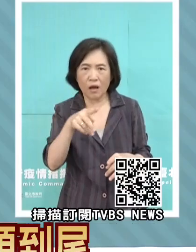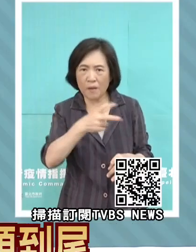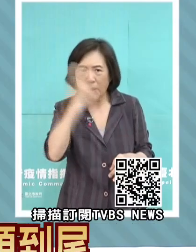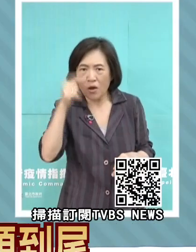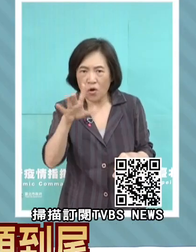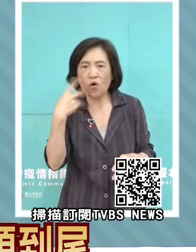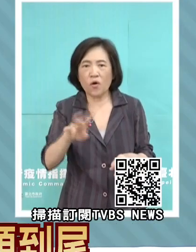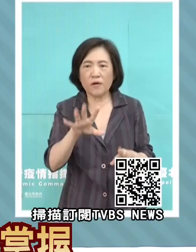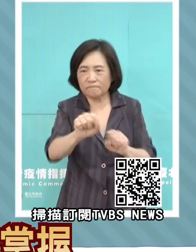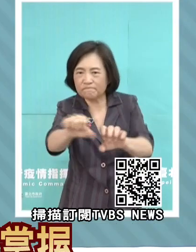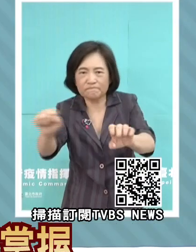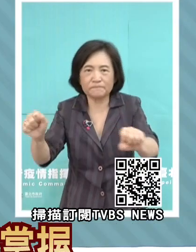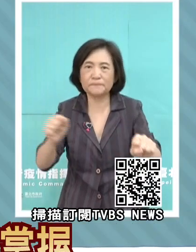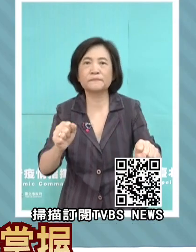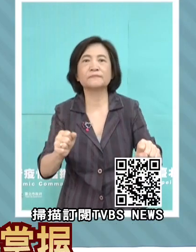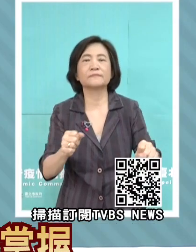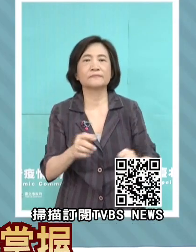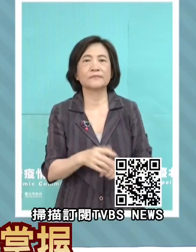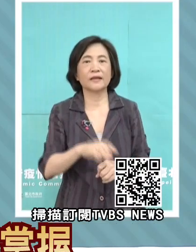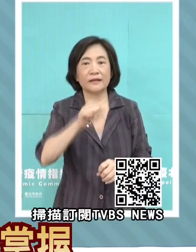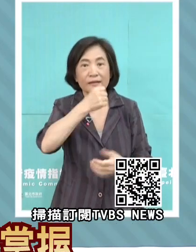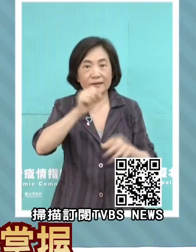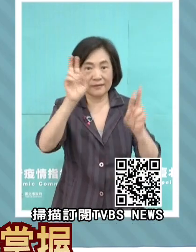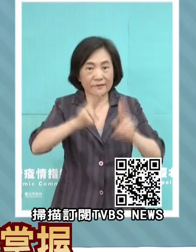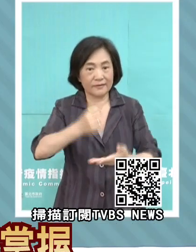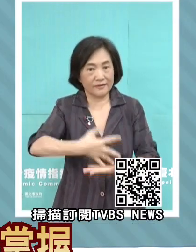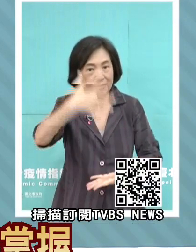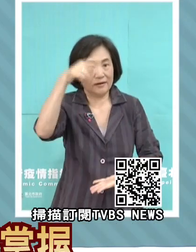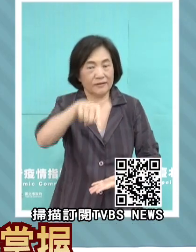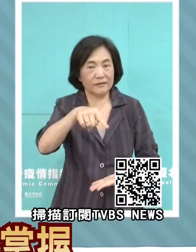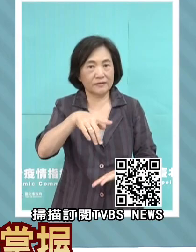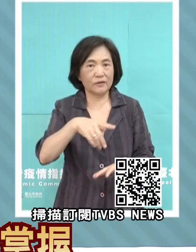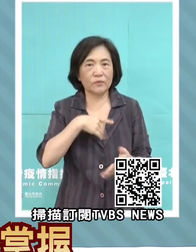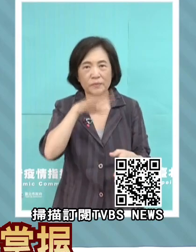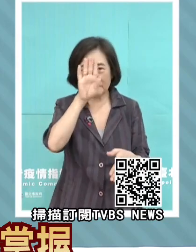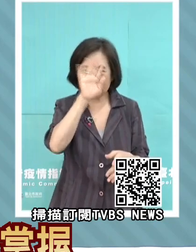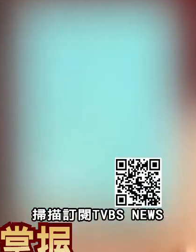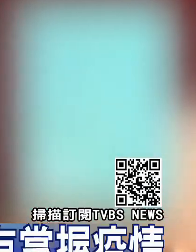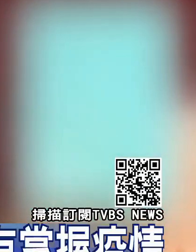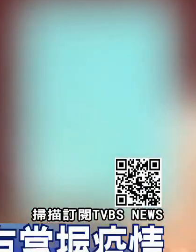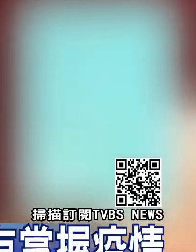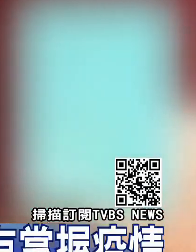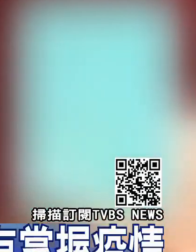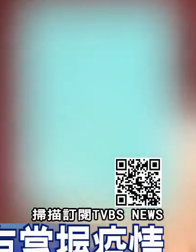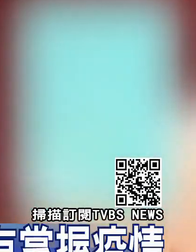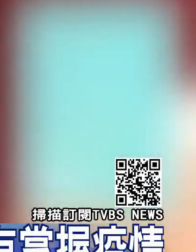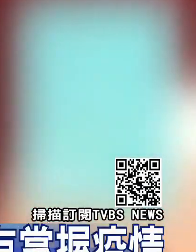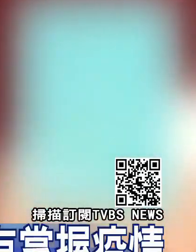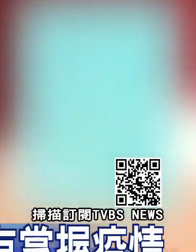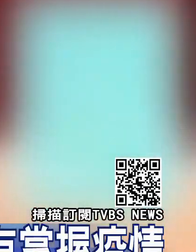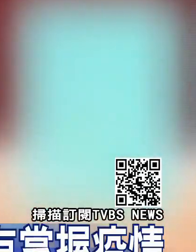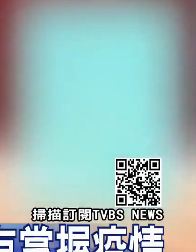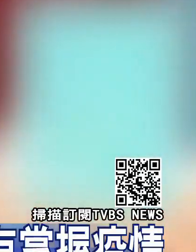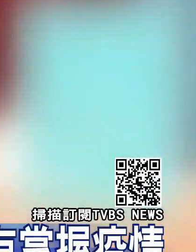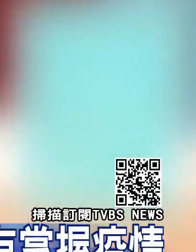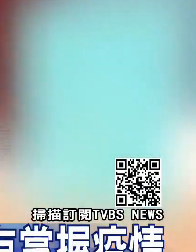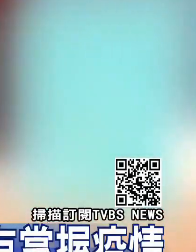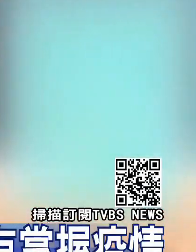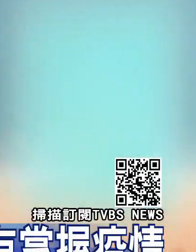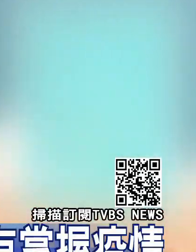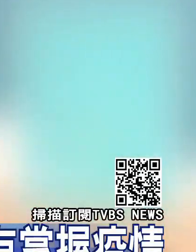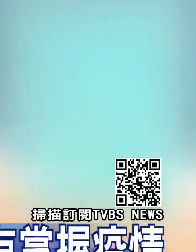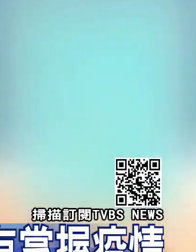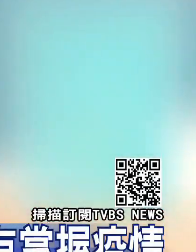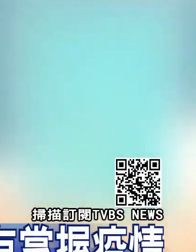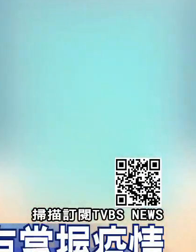台电大楼事实上从头到尾我们在整个议调上面都是有掌握。 不管有没有亲自到场，台电职场